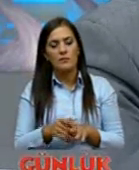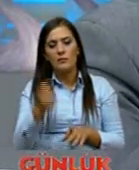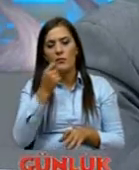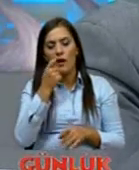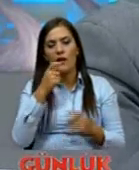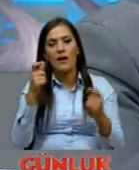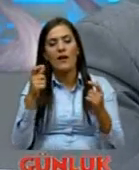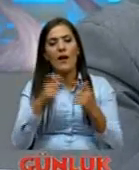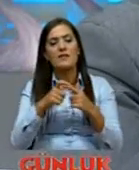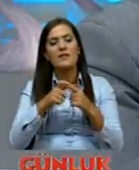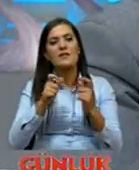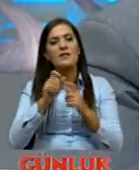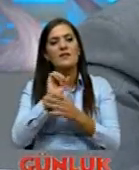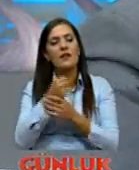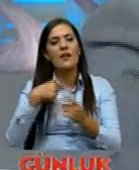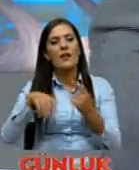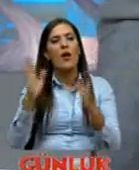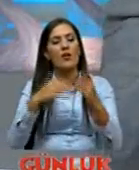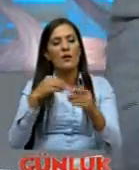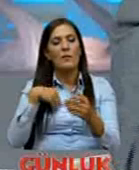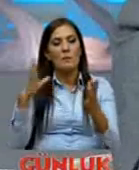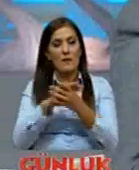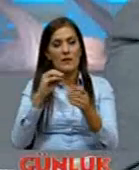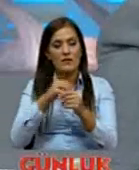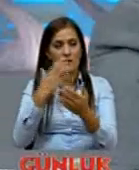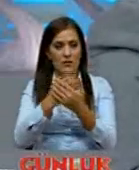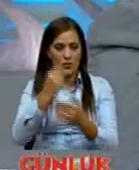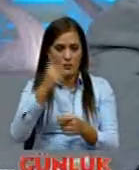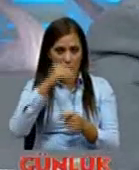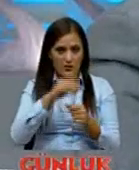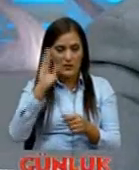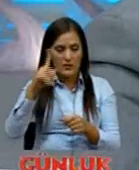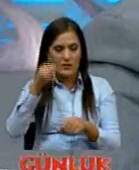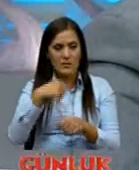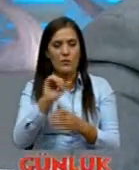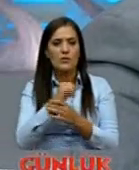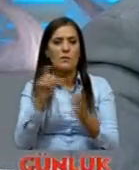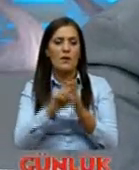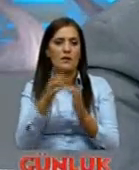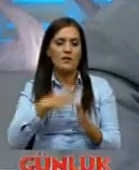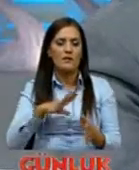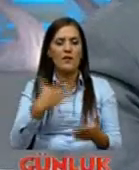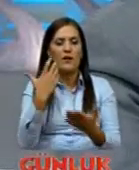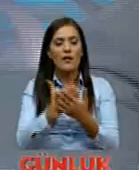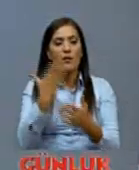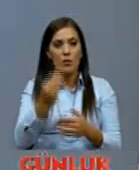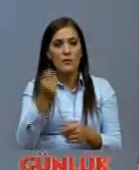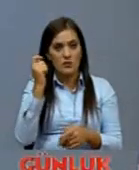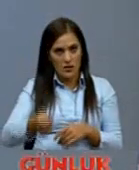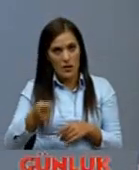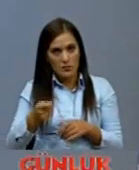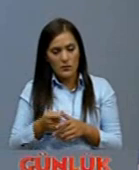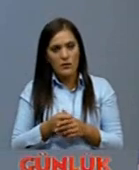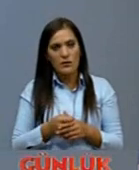Ankara Esnaf Sanatkarlar Odası Birliği'ne kayıt olmak için gittiğinde ustalık belgesi istenir. Peki kayıt olmak şart